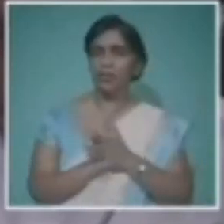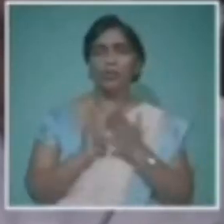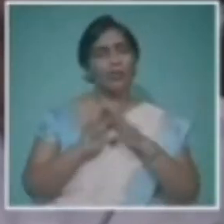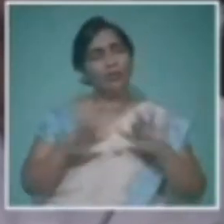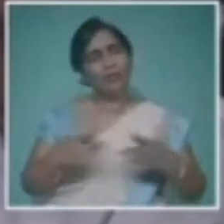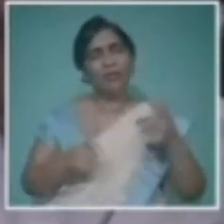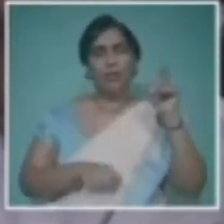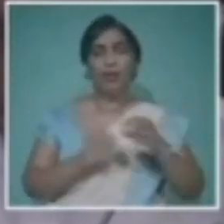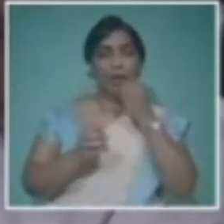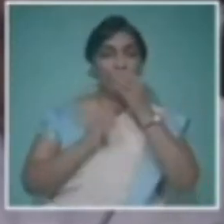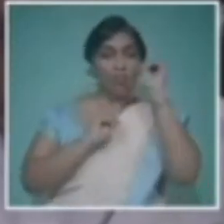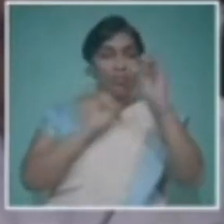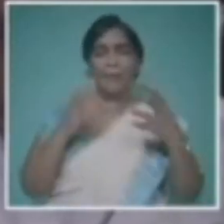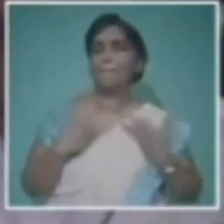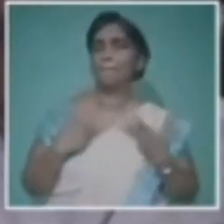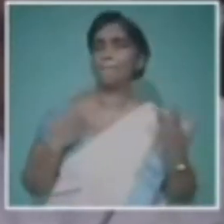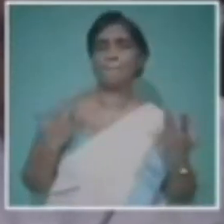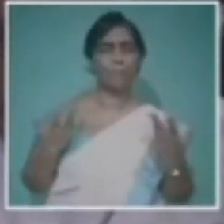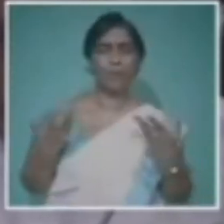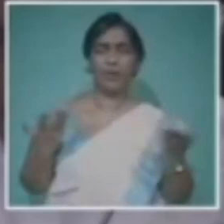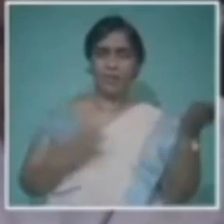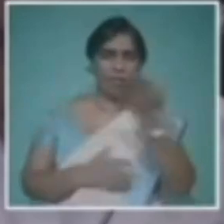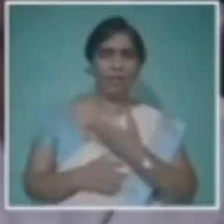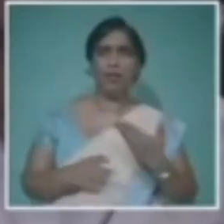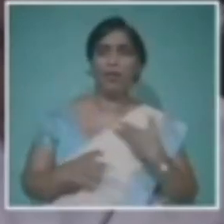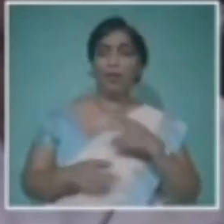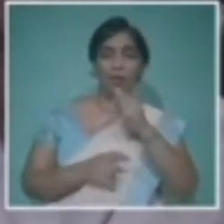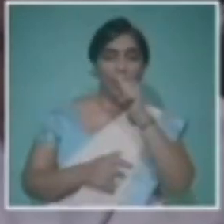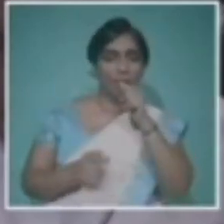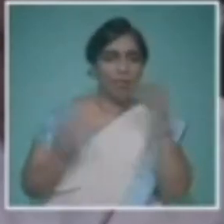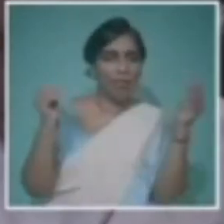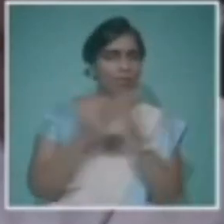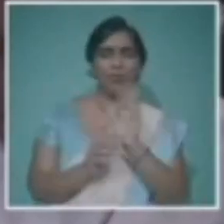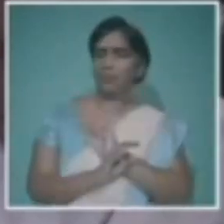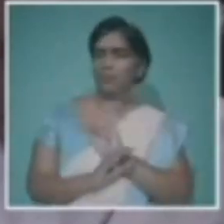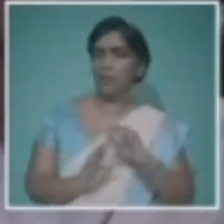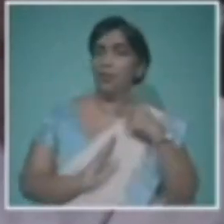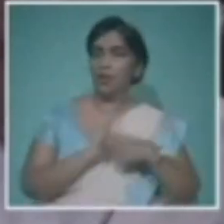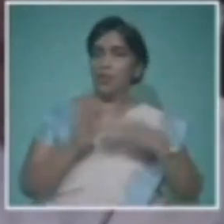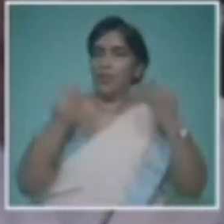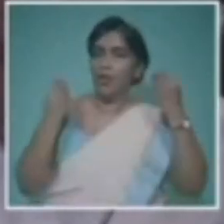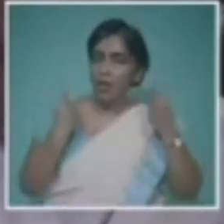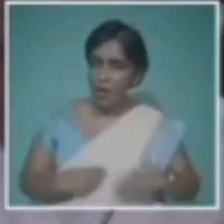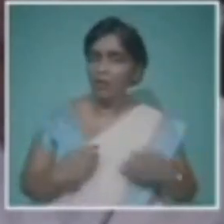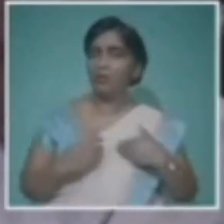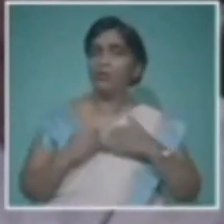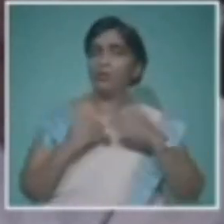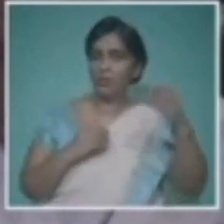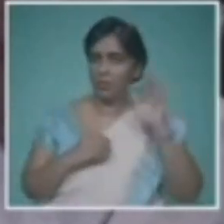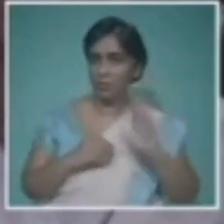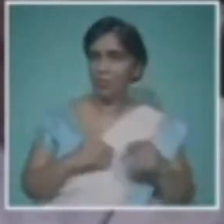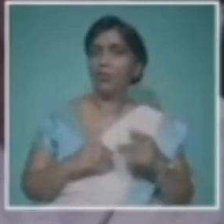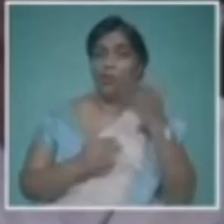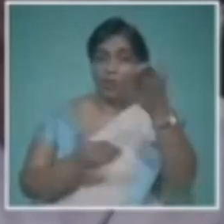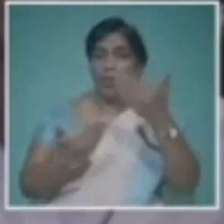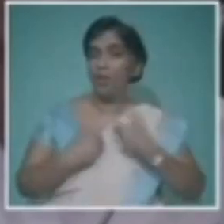කාටවත් මැජික් තියෙන්න බෑ කාටවත් රහස් තියෙන්න බෑ රට බංකොලොත් කියන තැනට පත් කරේ